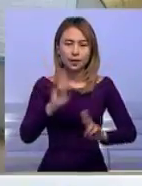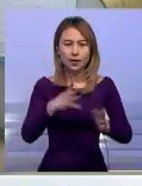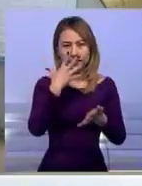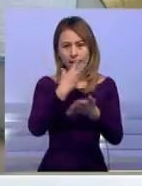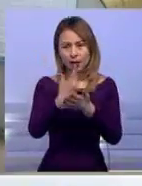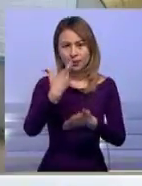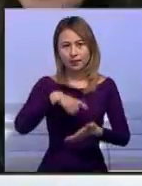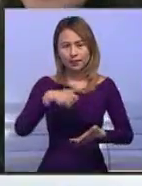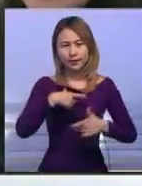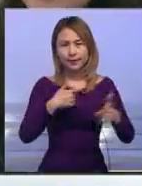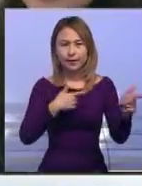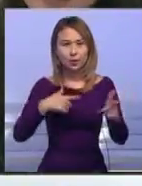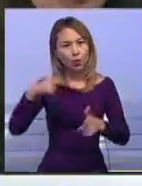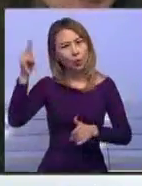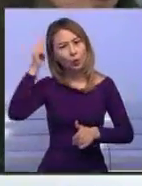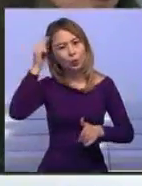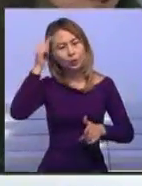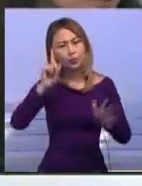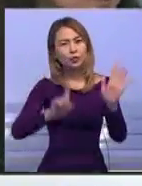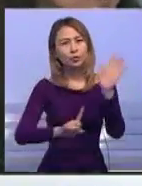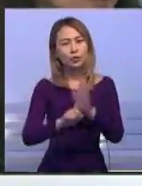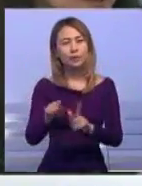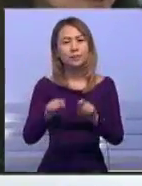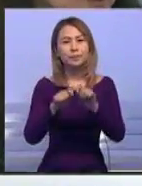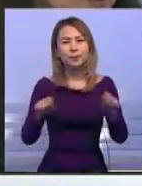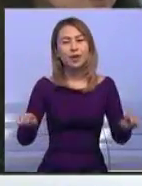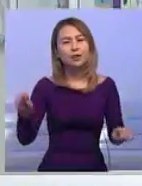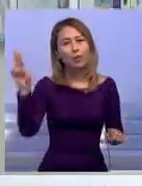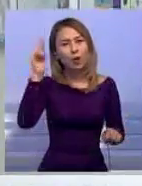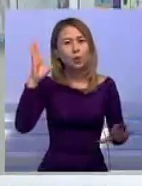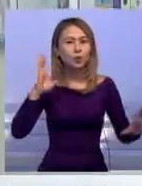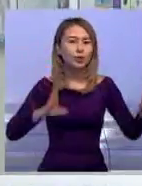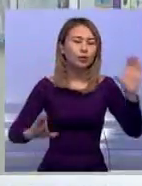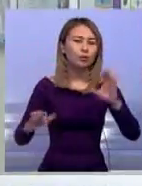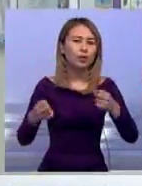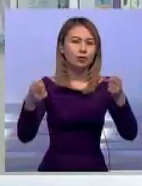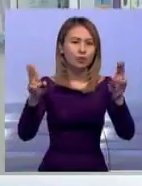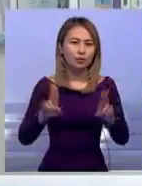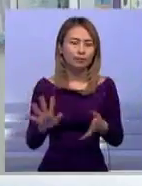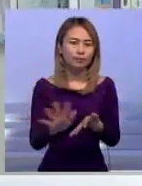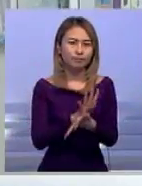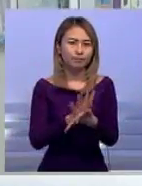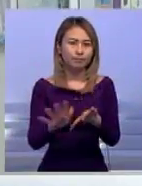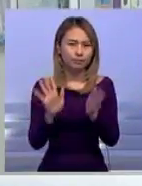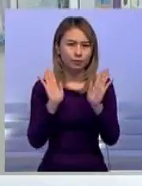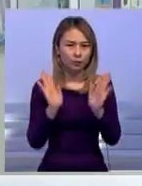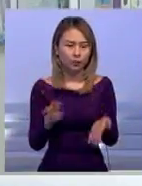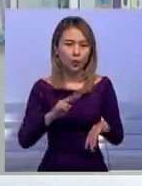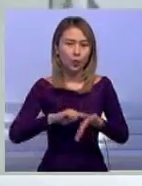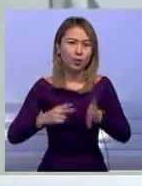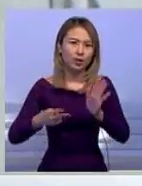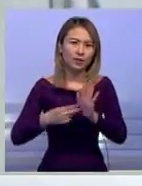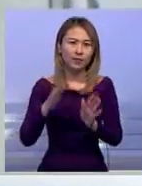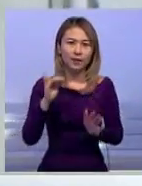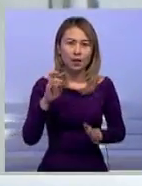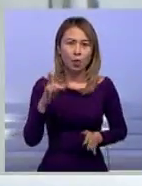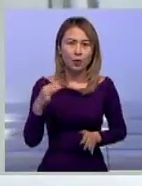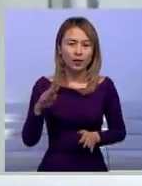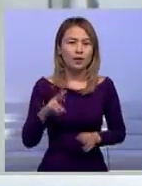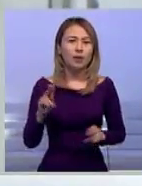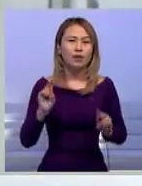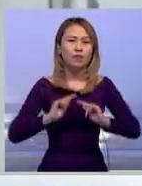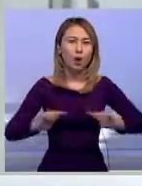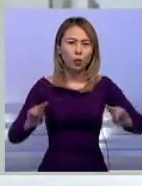өздері дайындаған оқу әдістемелік құралы негізінде түсіндіреді. Сабақтар студенттерге тегін ұйымдастырылады. Жобаға филология